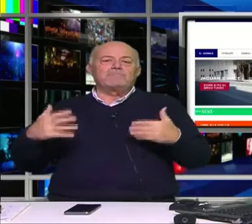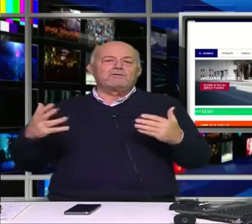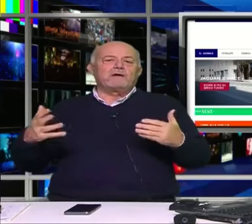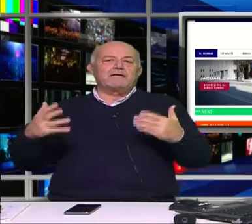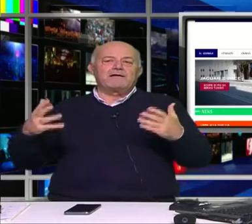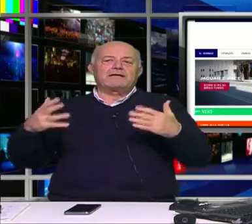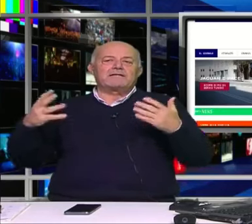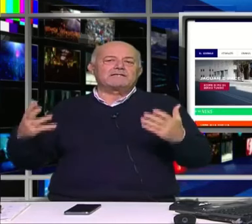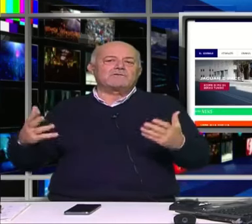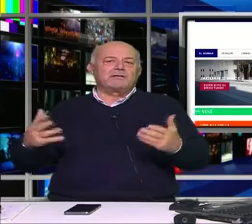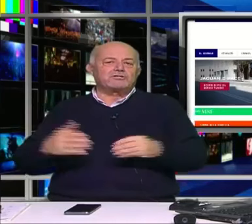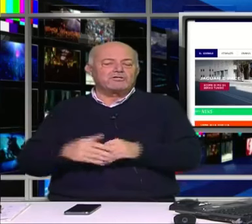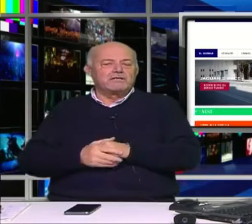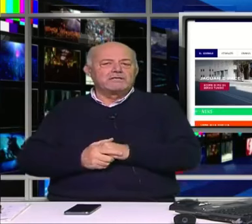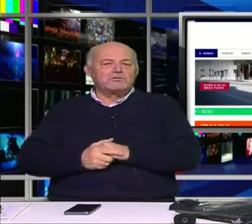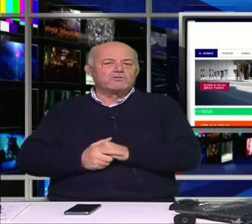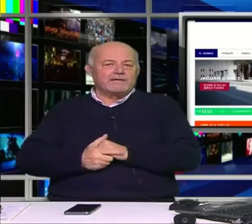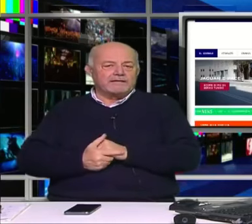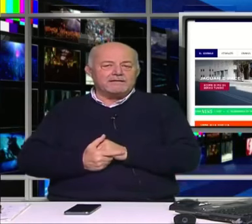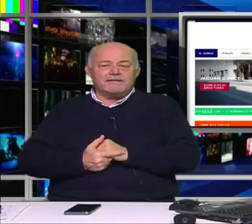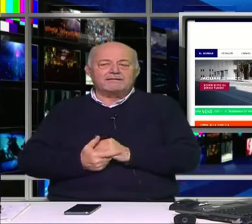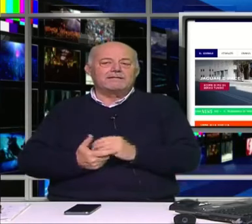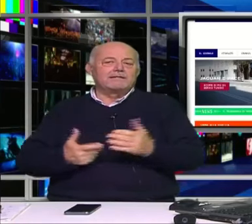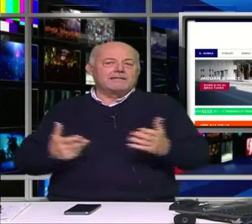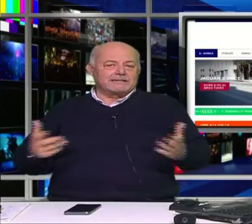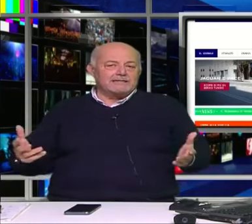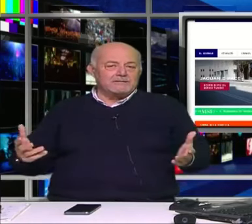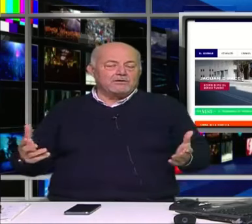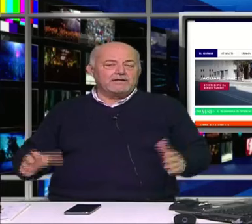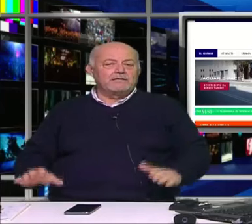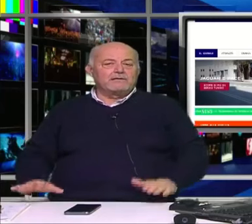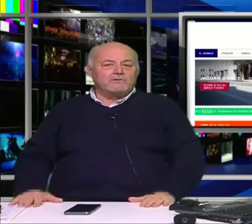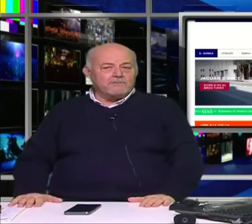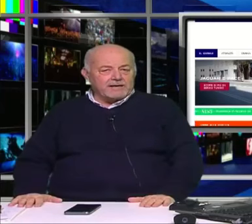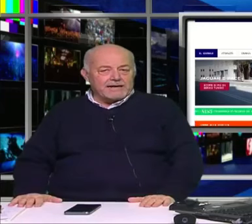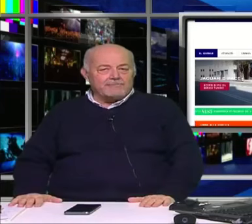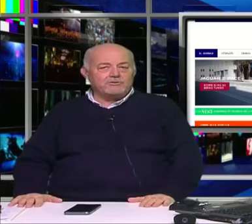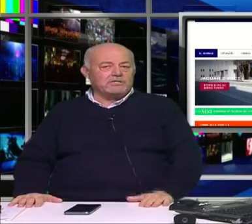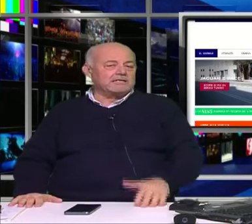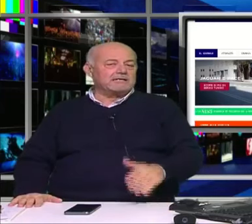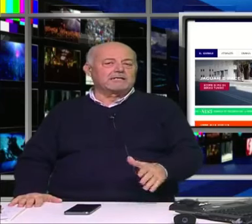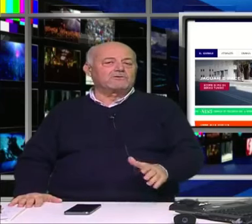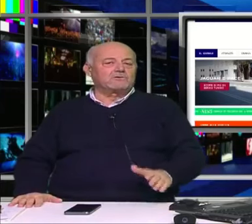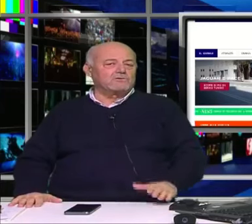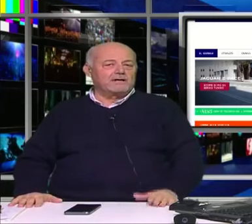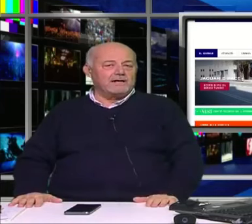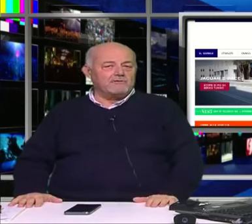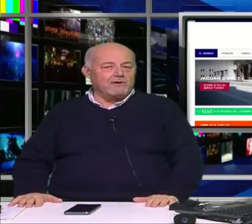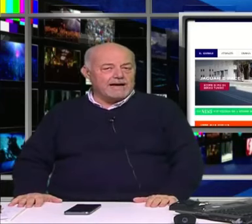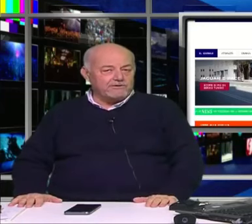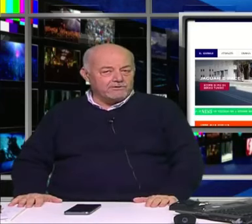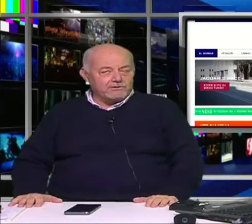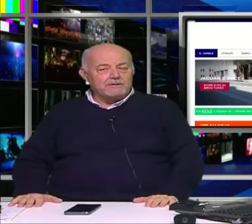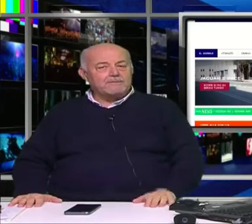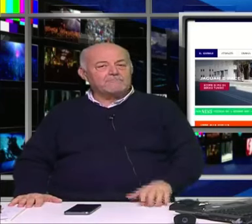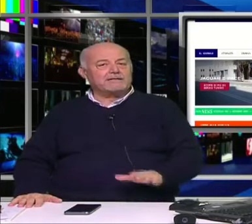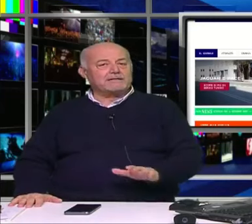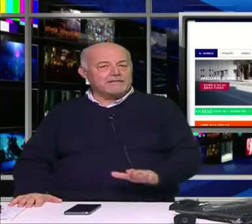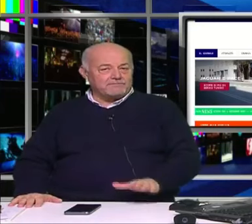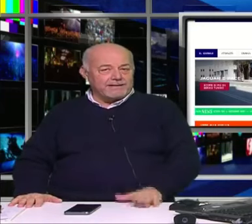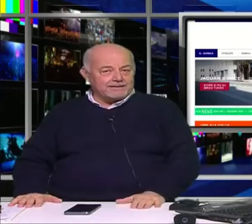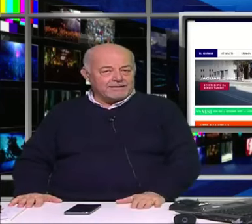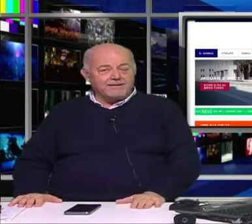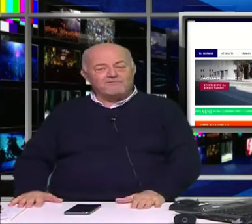di abituarvi anche a seguirci su internet. Attenzione, noi paghiamo circa 38.000 euro l'anno